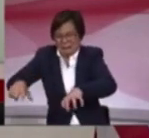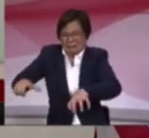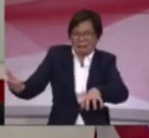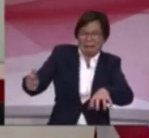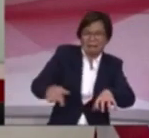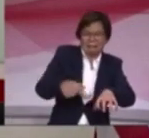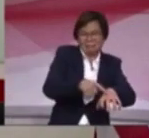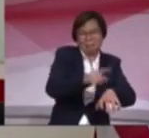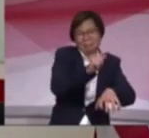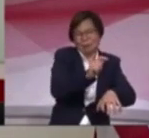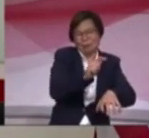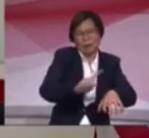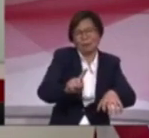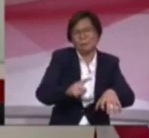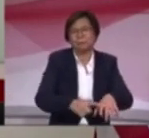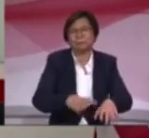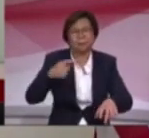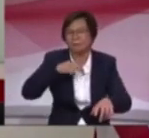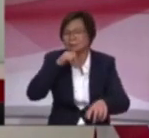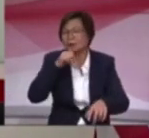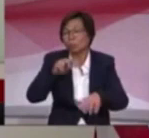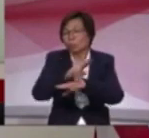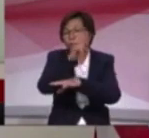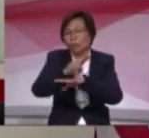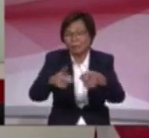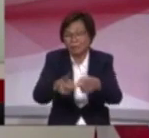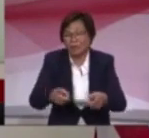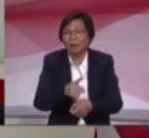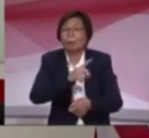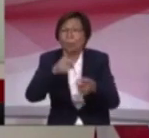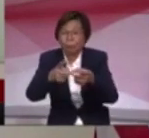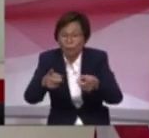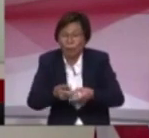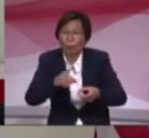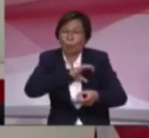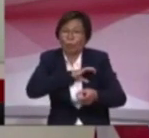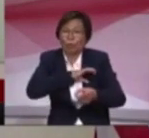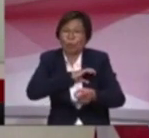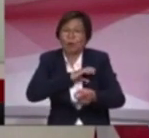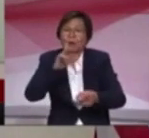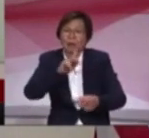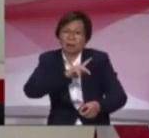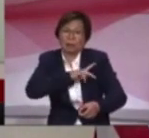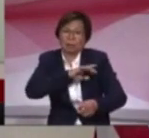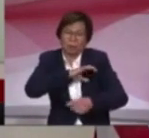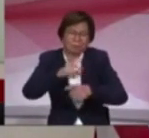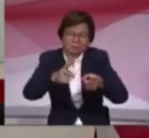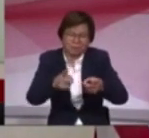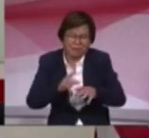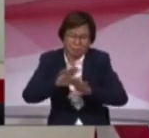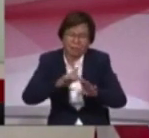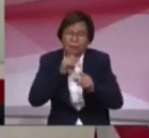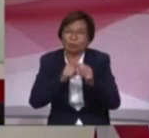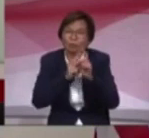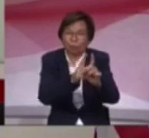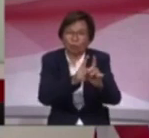Jadi tidak menggunakan daerah polis di bawah ketua pegawai polis daerah, ketua polis daerah. Jadi kita tidak